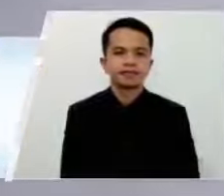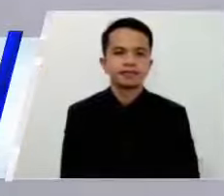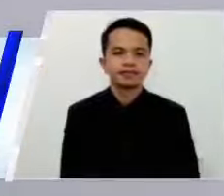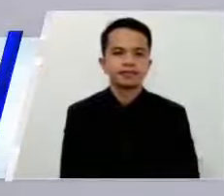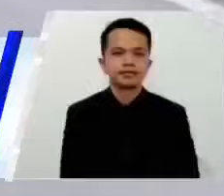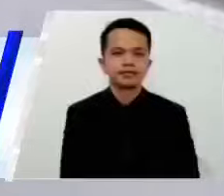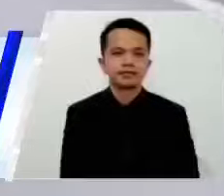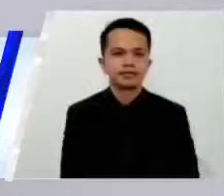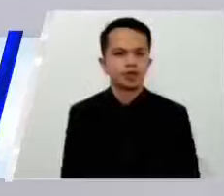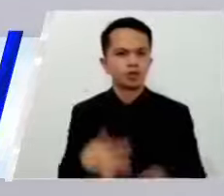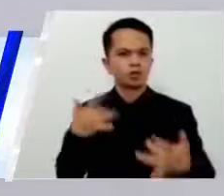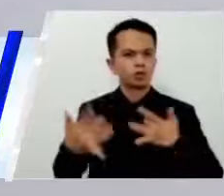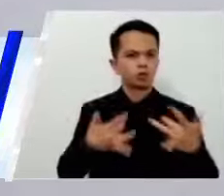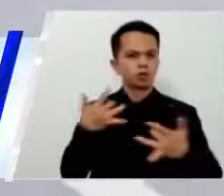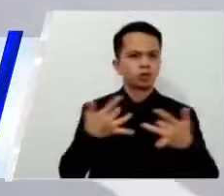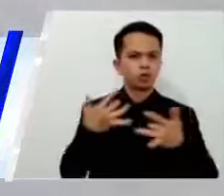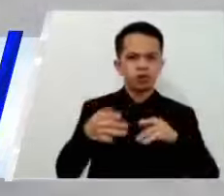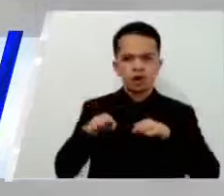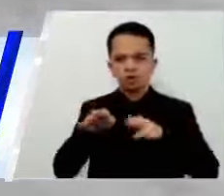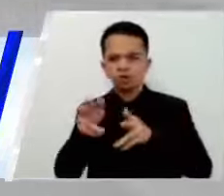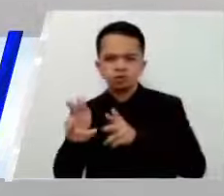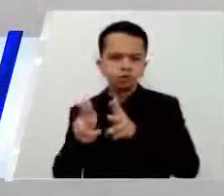Exciting na karera sa Banawi, Ifugao.